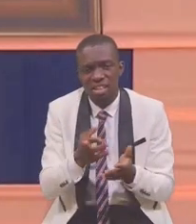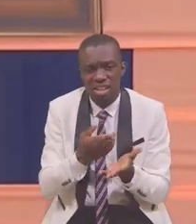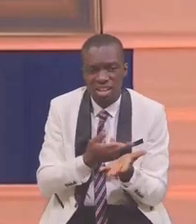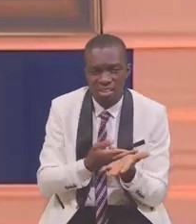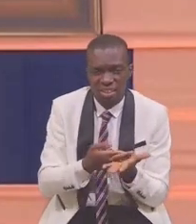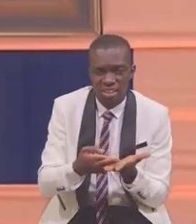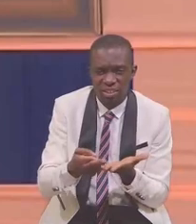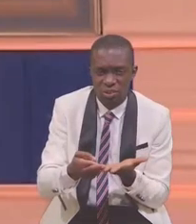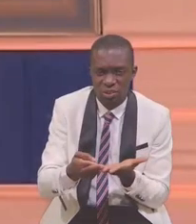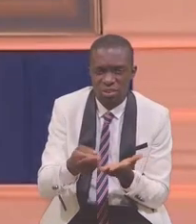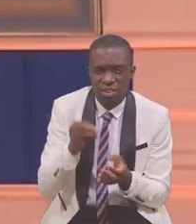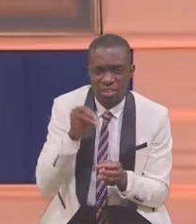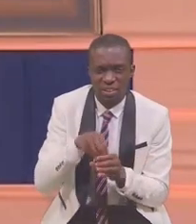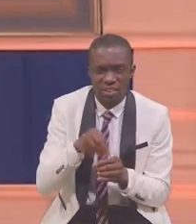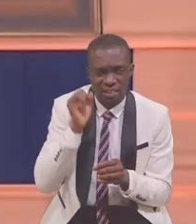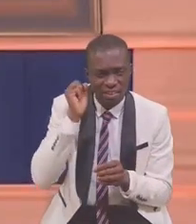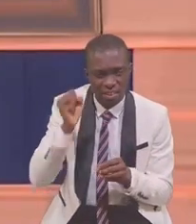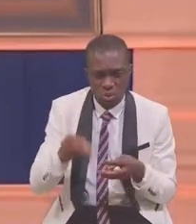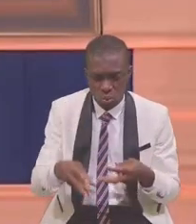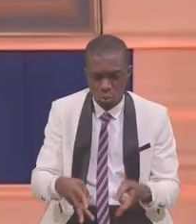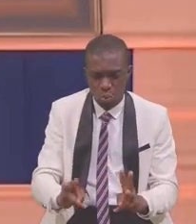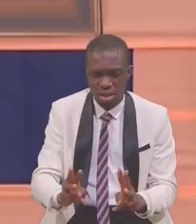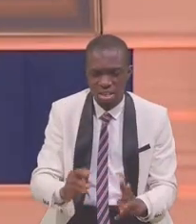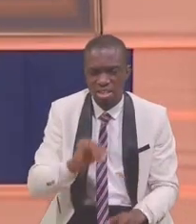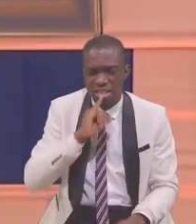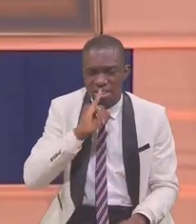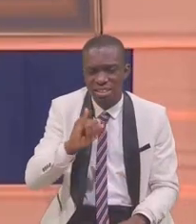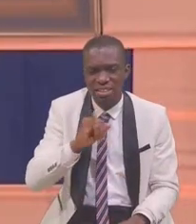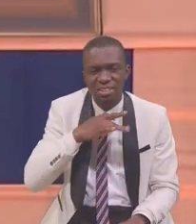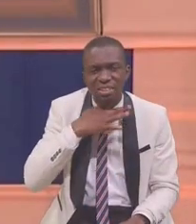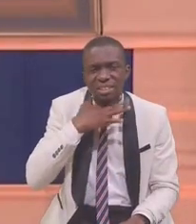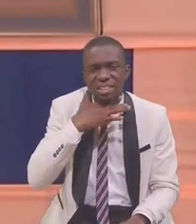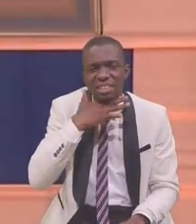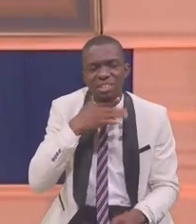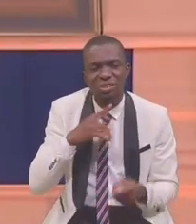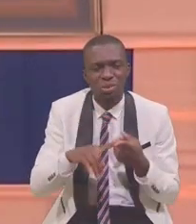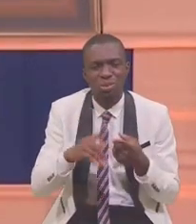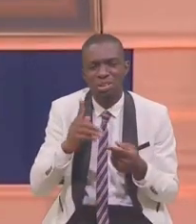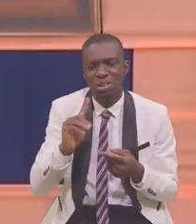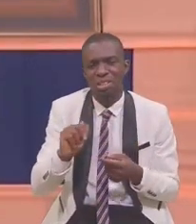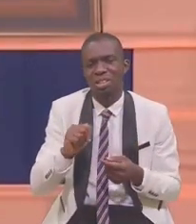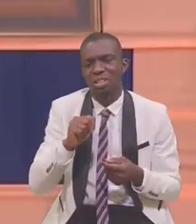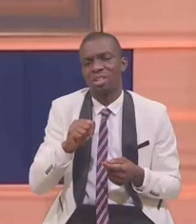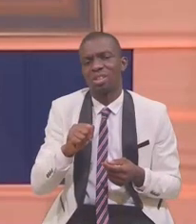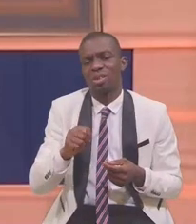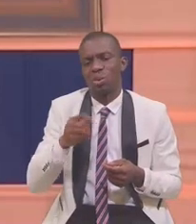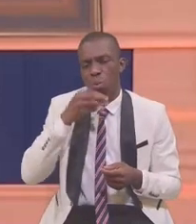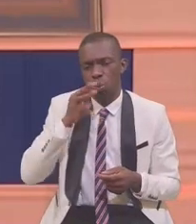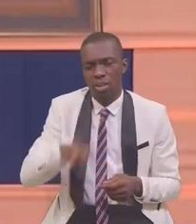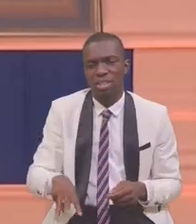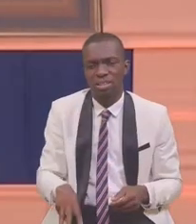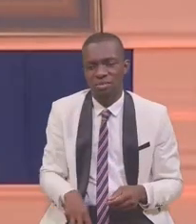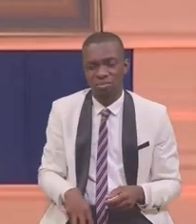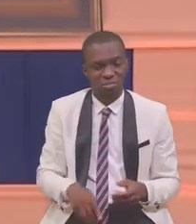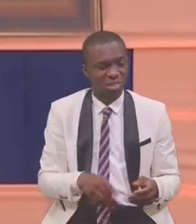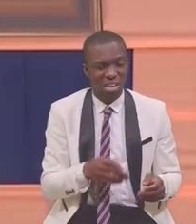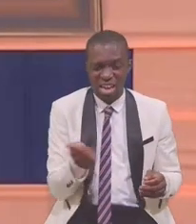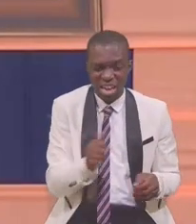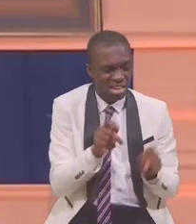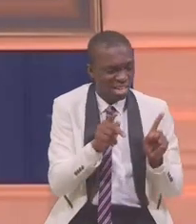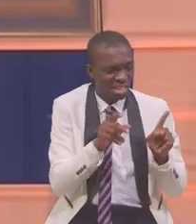que leur vie est différente. Ceux-ci sont convertis, ceux-là sont...